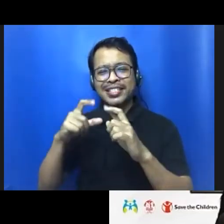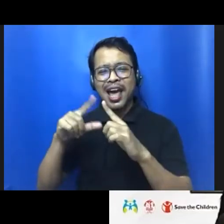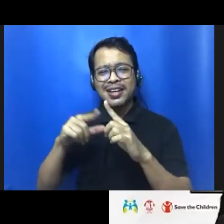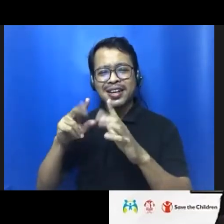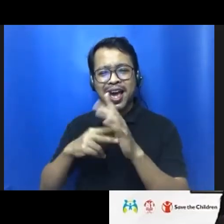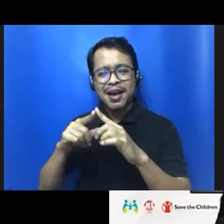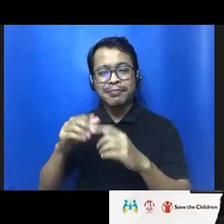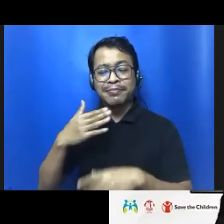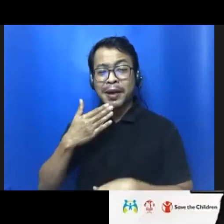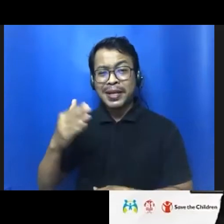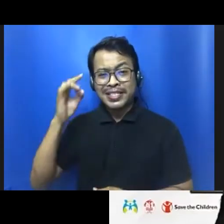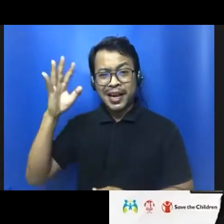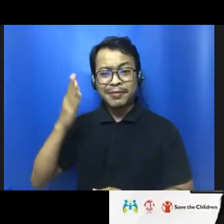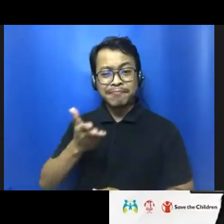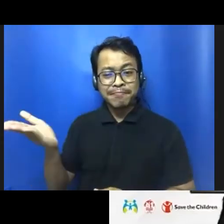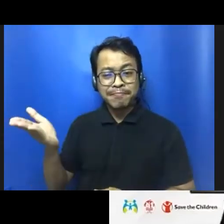sejahtera. Sehat, Pak?